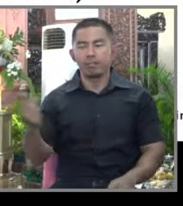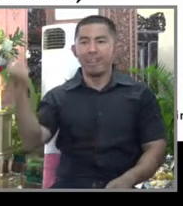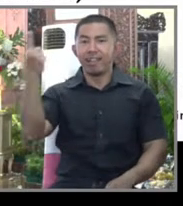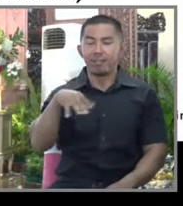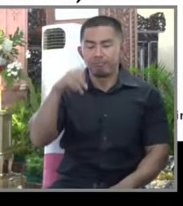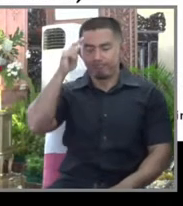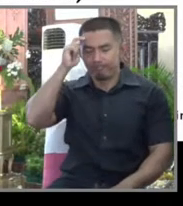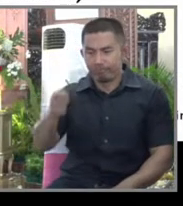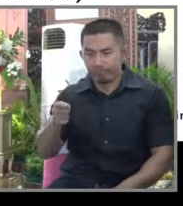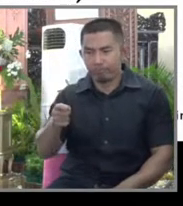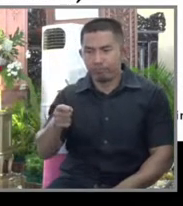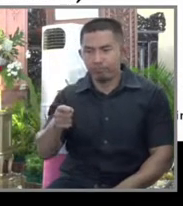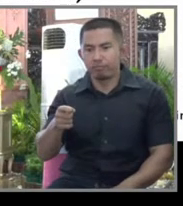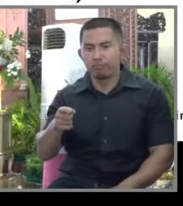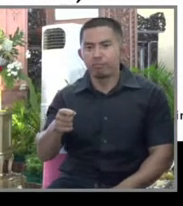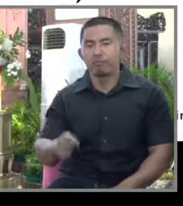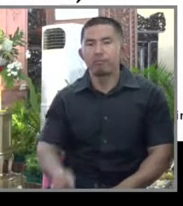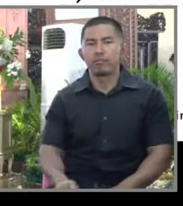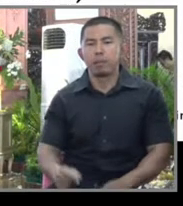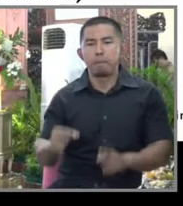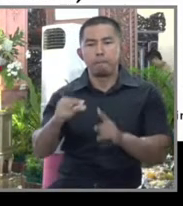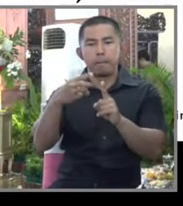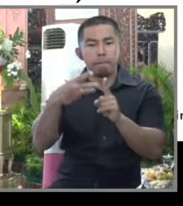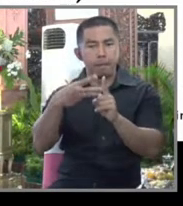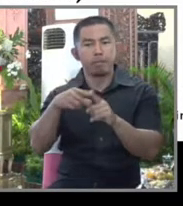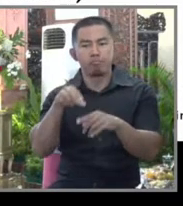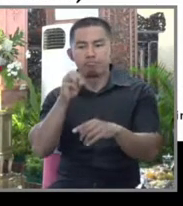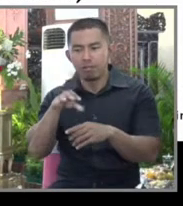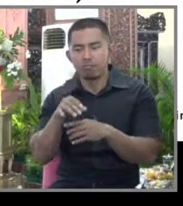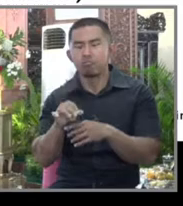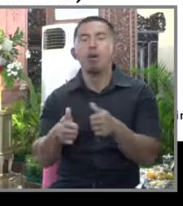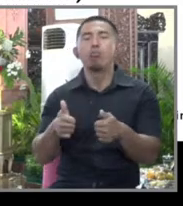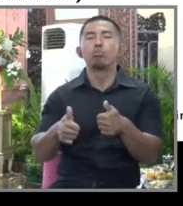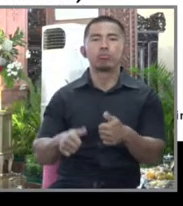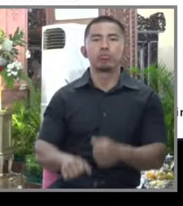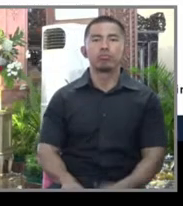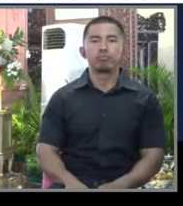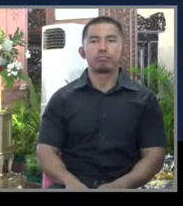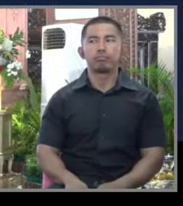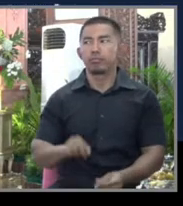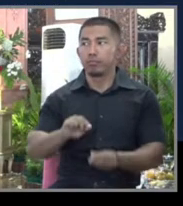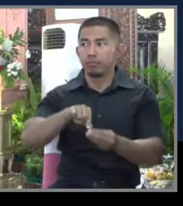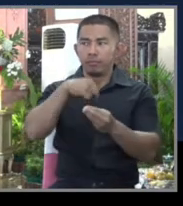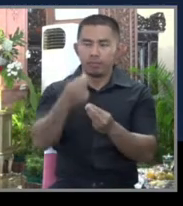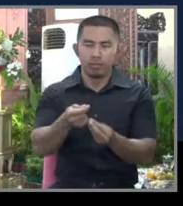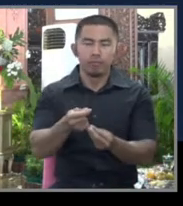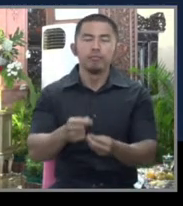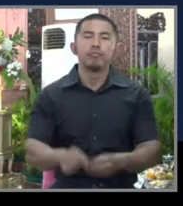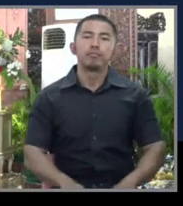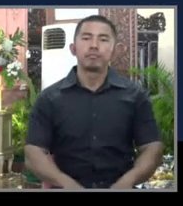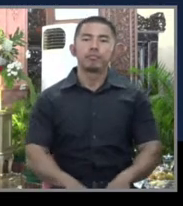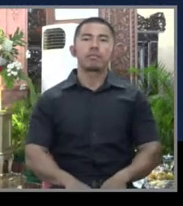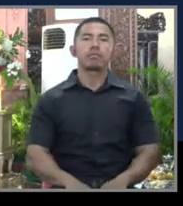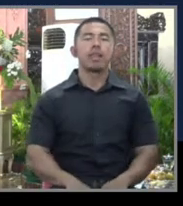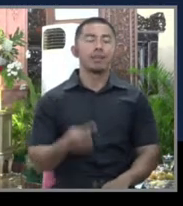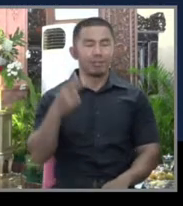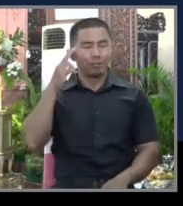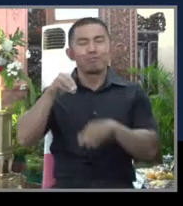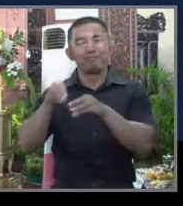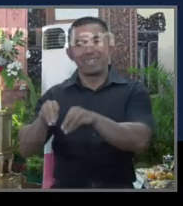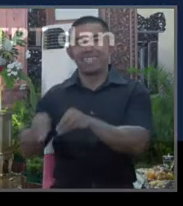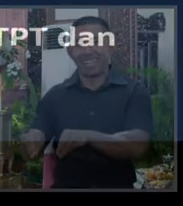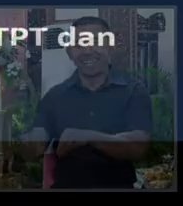anak-anak yang hebat-hebat ini contoh saja balik ke paparan yang kita di bawah Ibu ini perhatian soal pendidikan